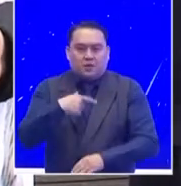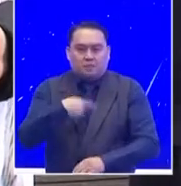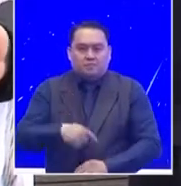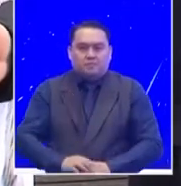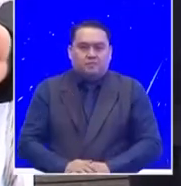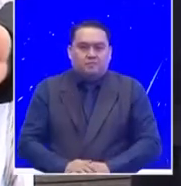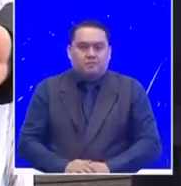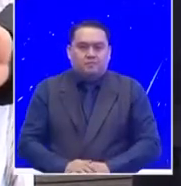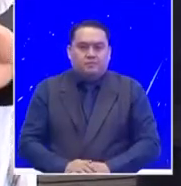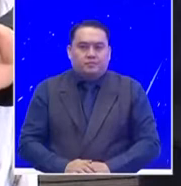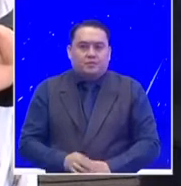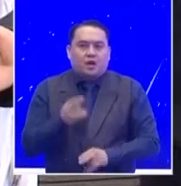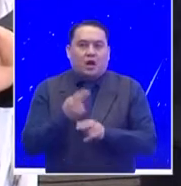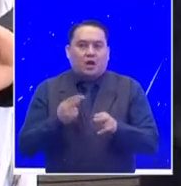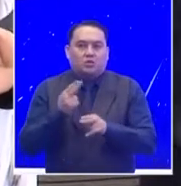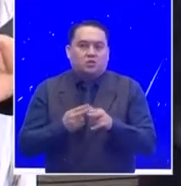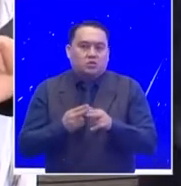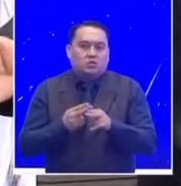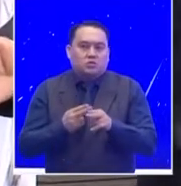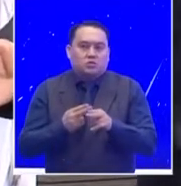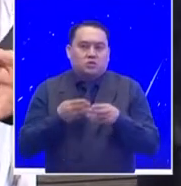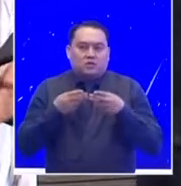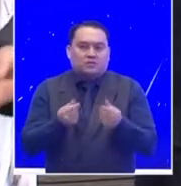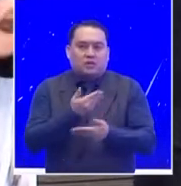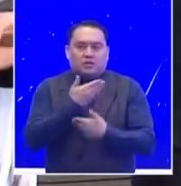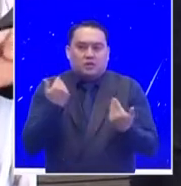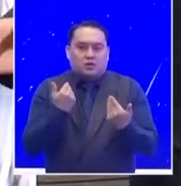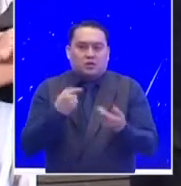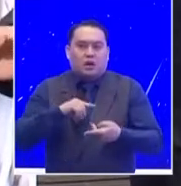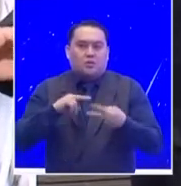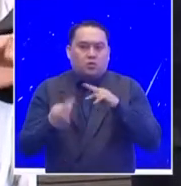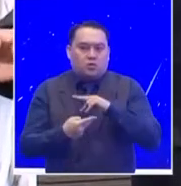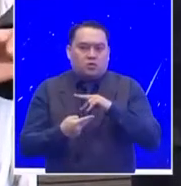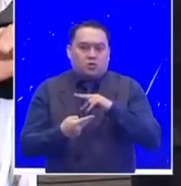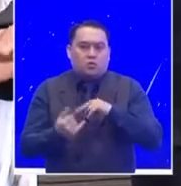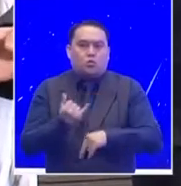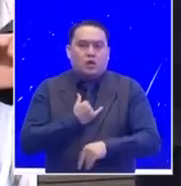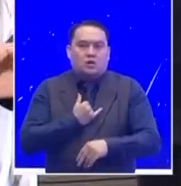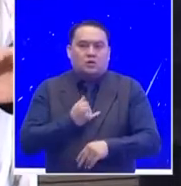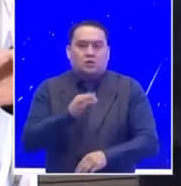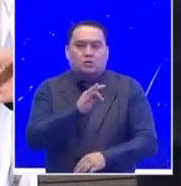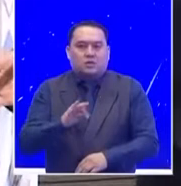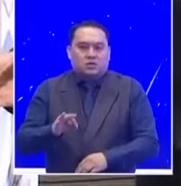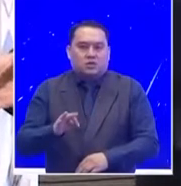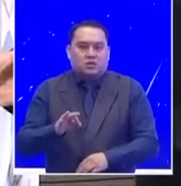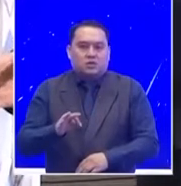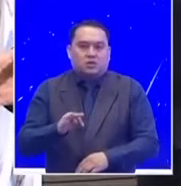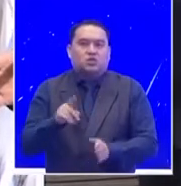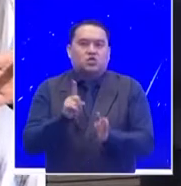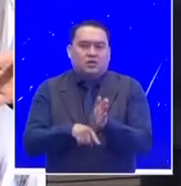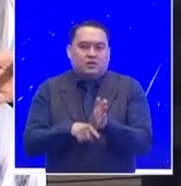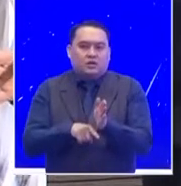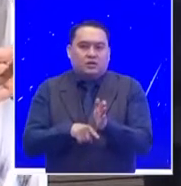что оцинкованный металл на стоимость не влияет? Нет. У нас получается проценты на 20-25 дешевле.